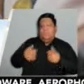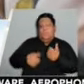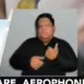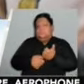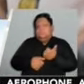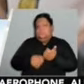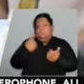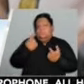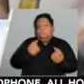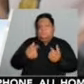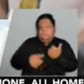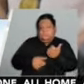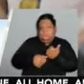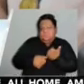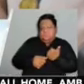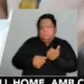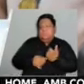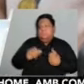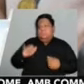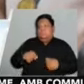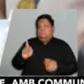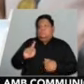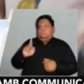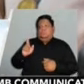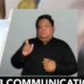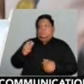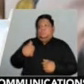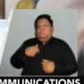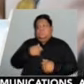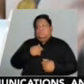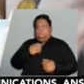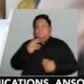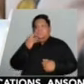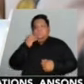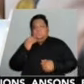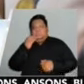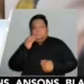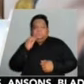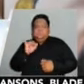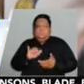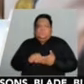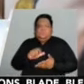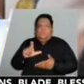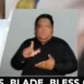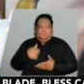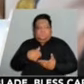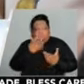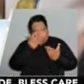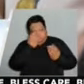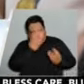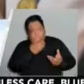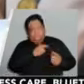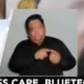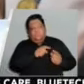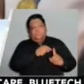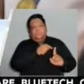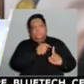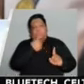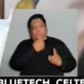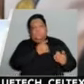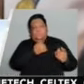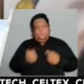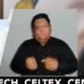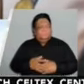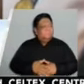po ang, kung ano po yung naranasan namin, yun lang din po yung sinasabi namin dun sa donor. Saan niyo ginagawa yung blood matching?